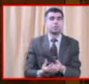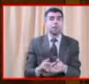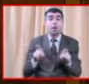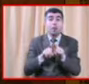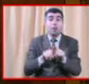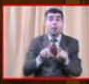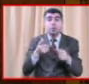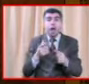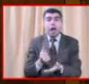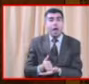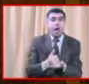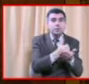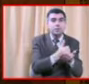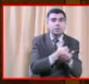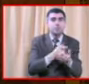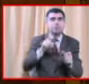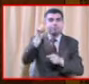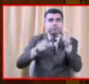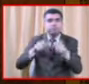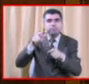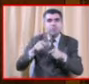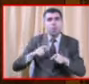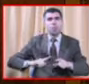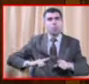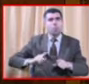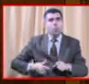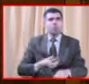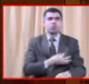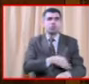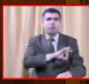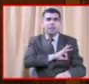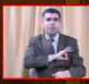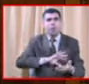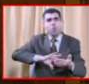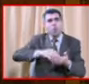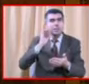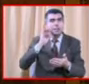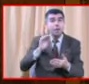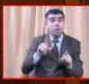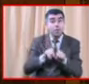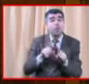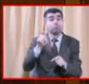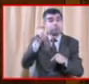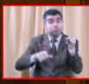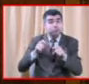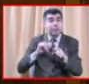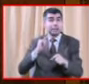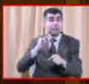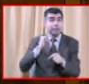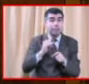التدخل راه واخا كيف ما كانت الامكانيات اللي عندها راه ماشي يمكن لها تدخل في اي